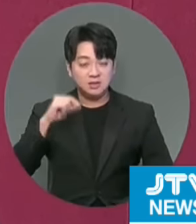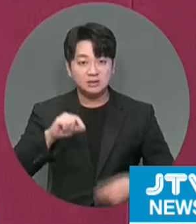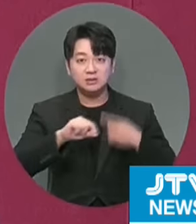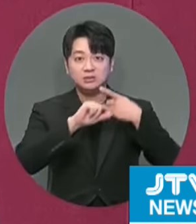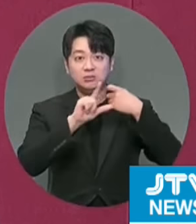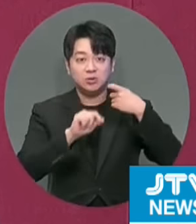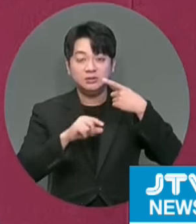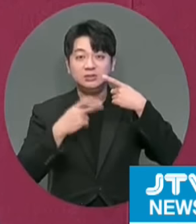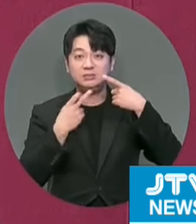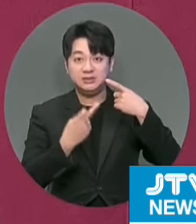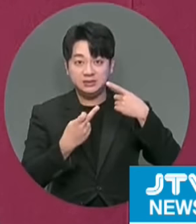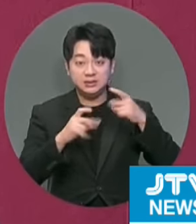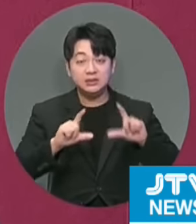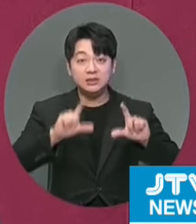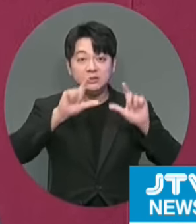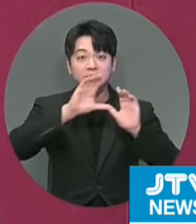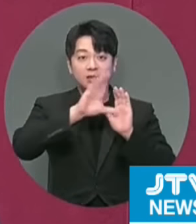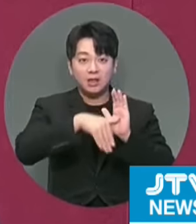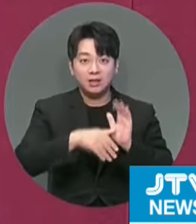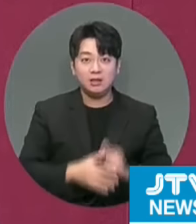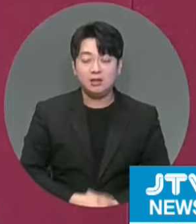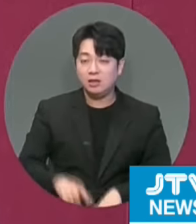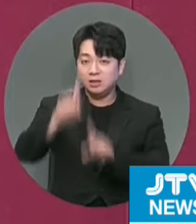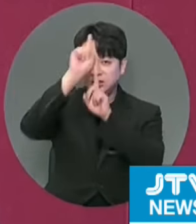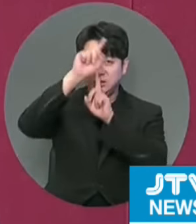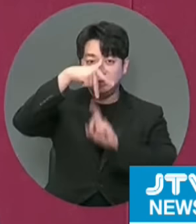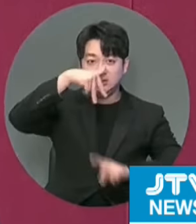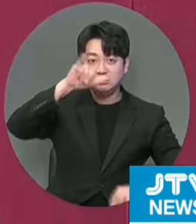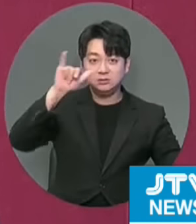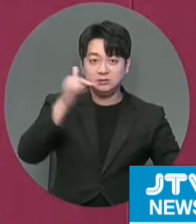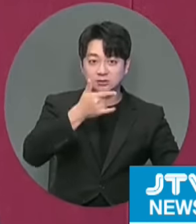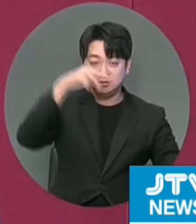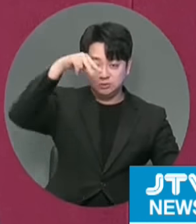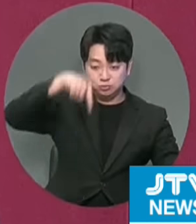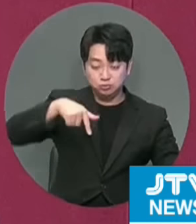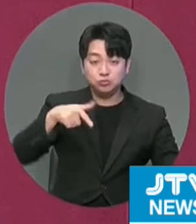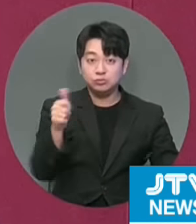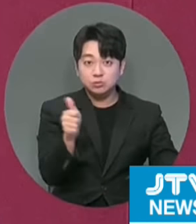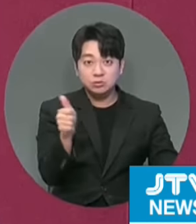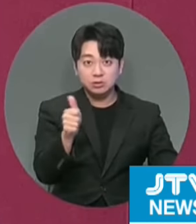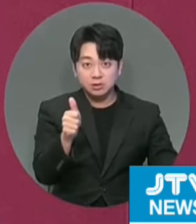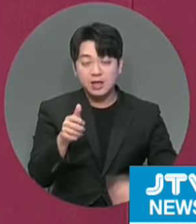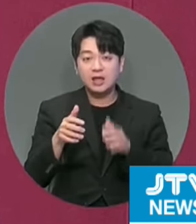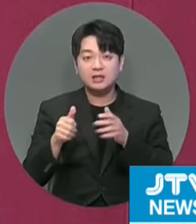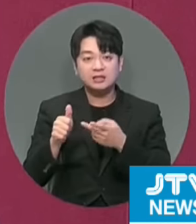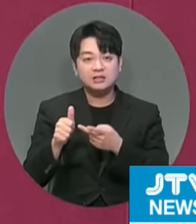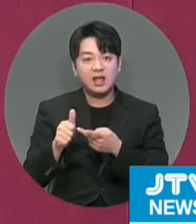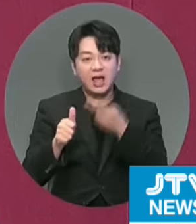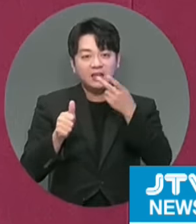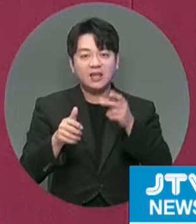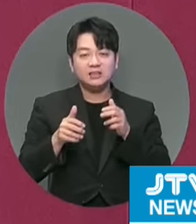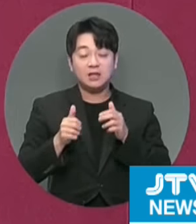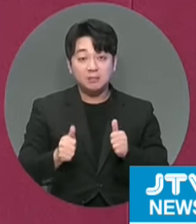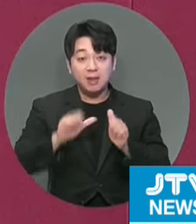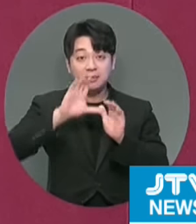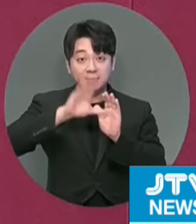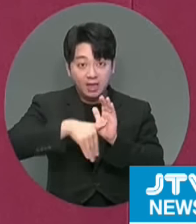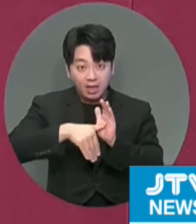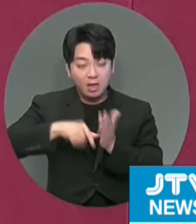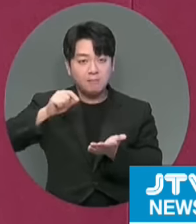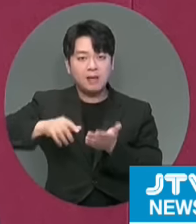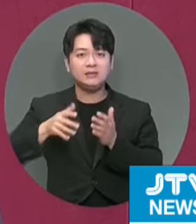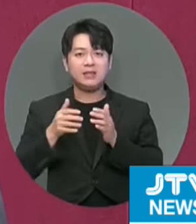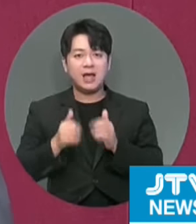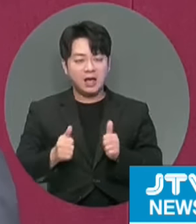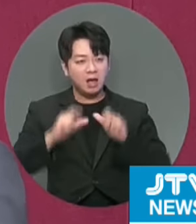12일 헌법재판소 이진숙 탄핵 심판 변론에서 헌법재판관이 이야기한 겁니다.